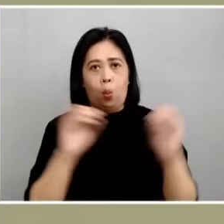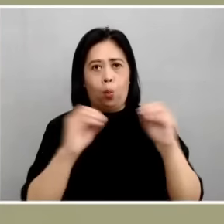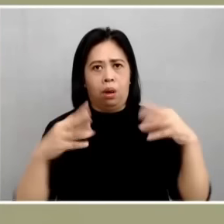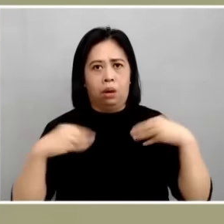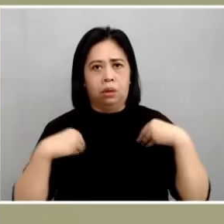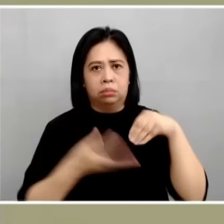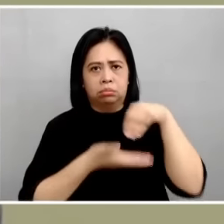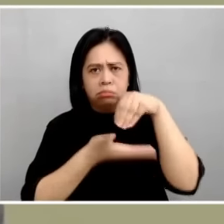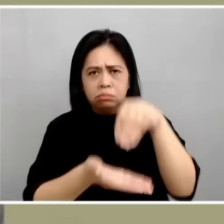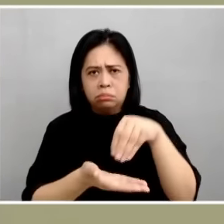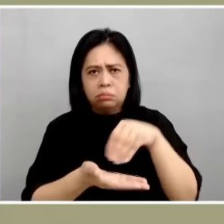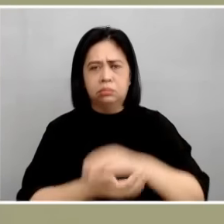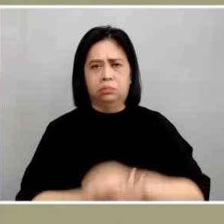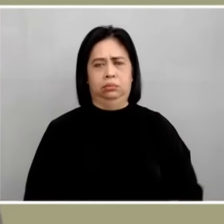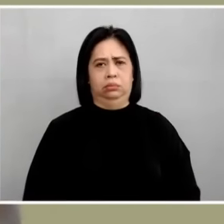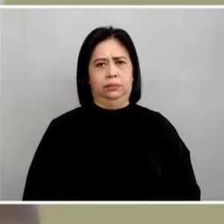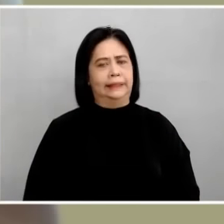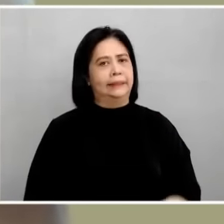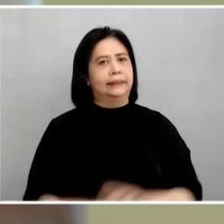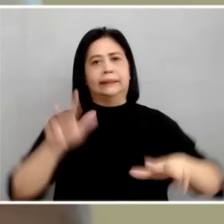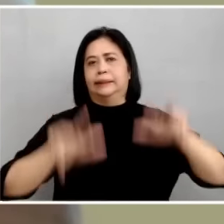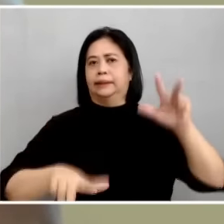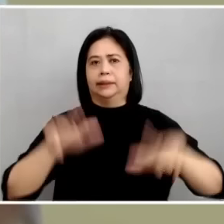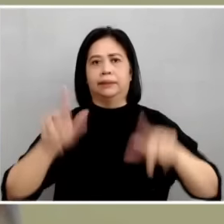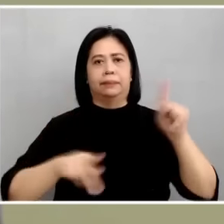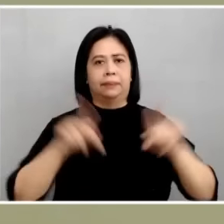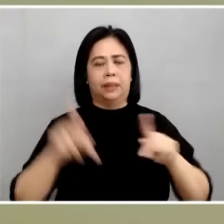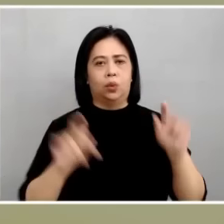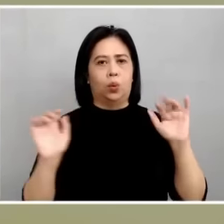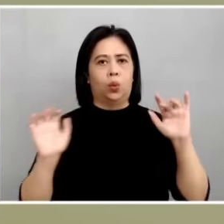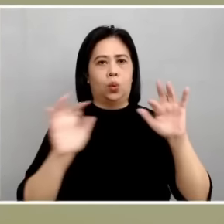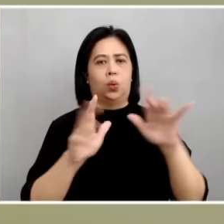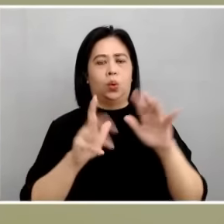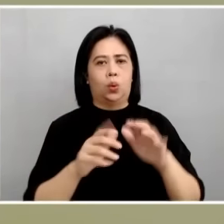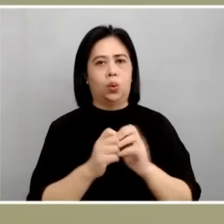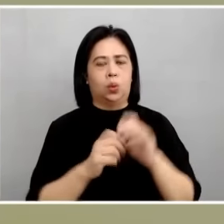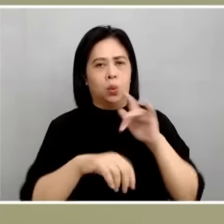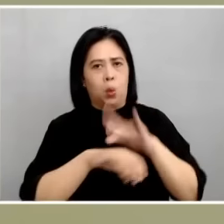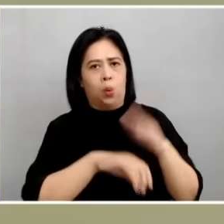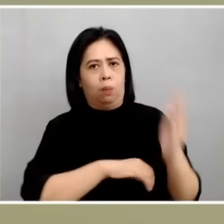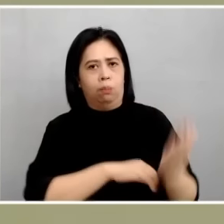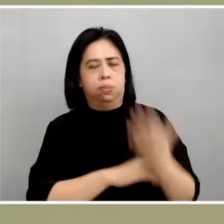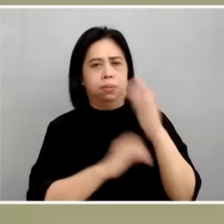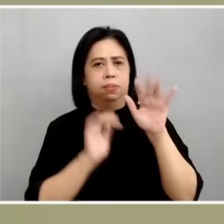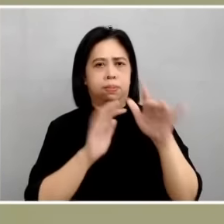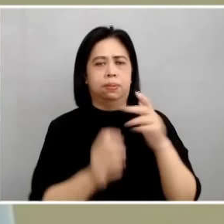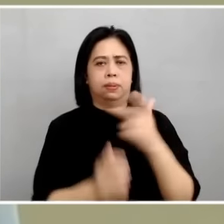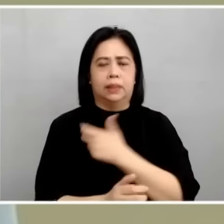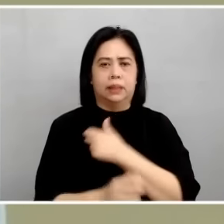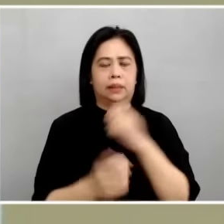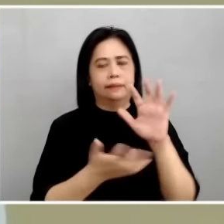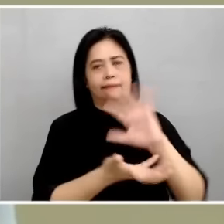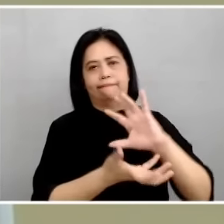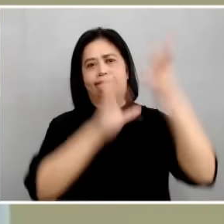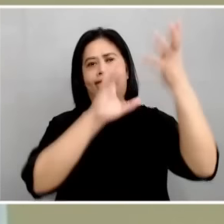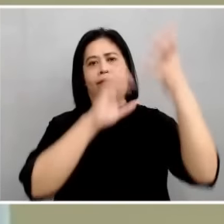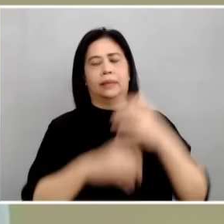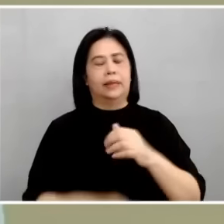ng ayuda? Nagpanik ang mga tao, nagpuntahan ng umaga sa mga vaccination center, nagkagulo. Wala